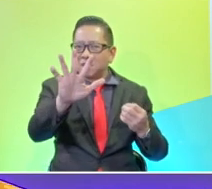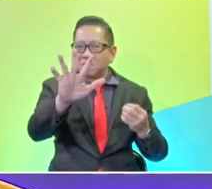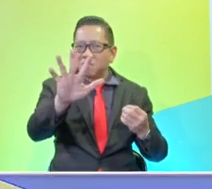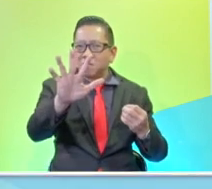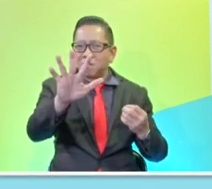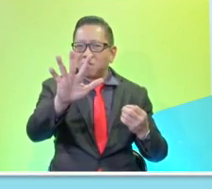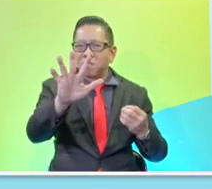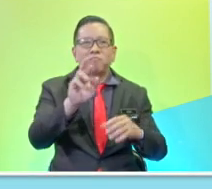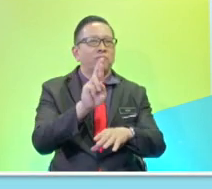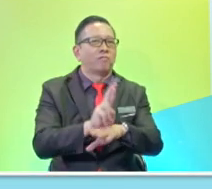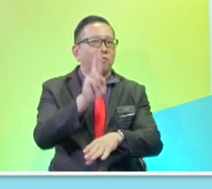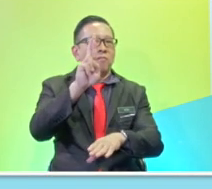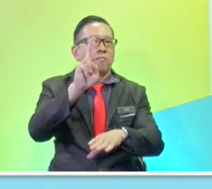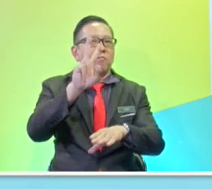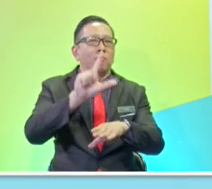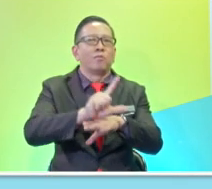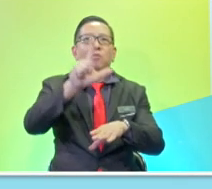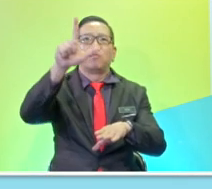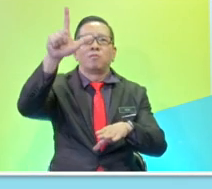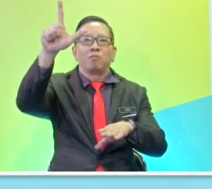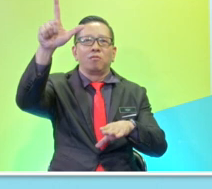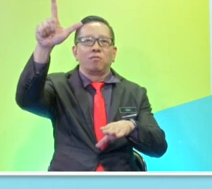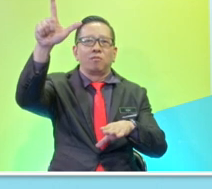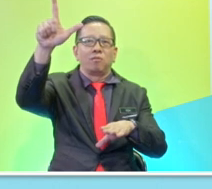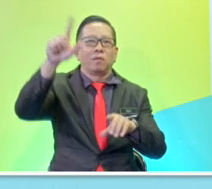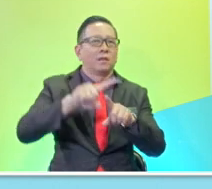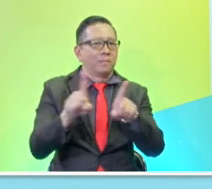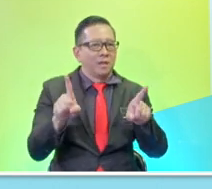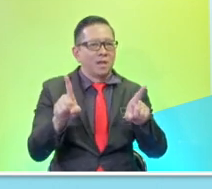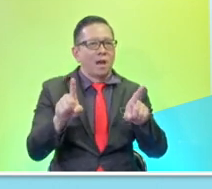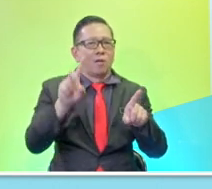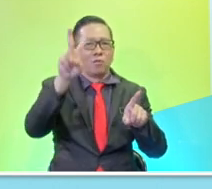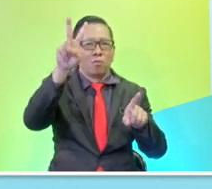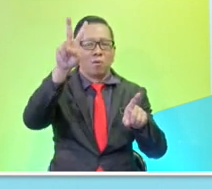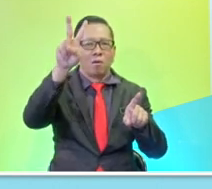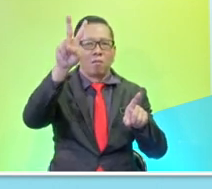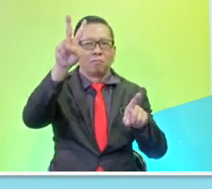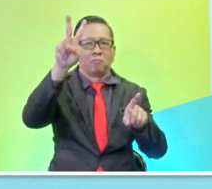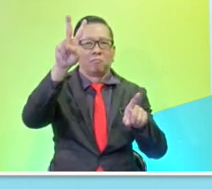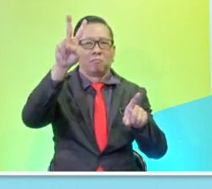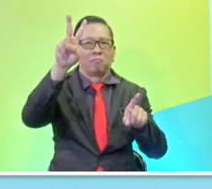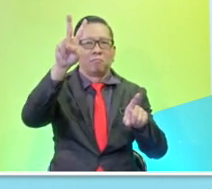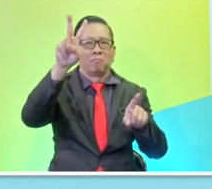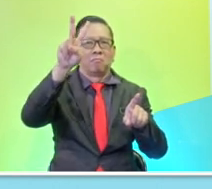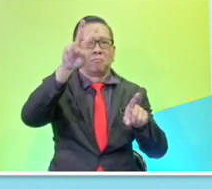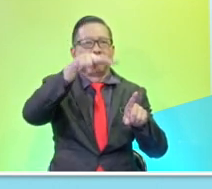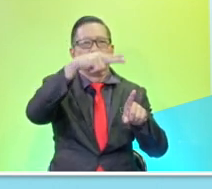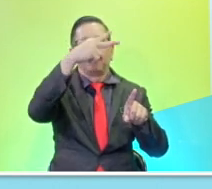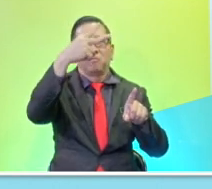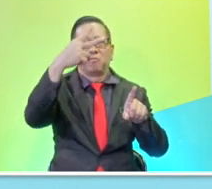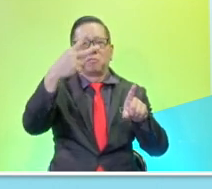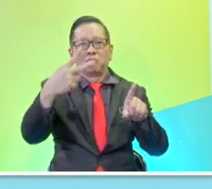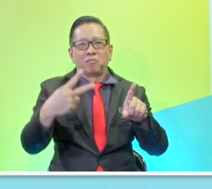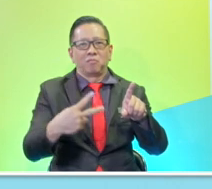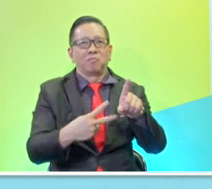roket telah melepas ke angkasa Namun dua daripadanya terpaksa pulang ke bumi